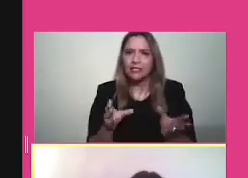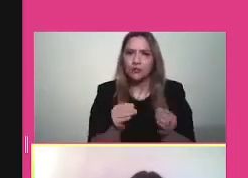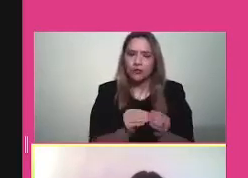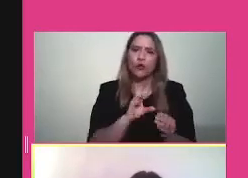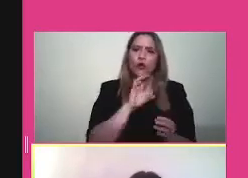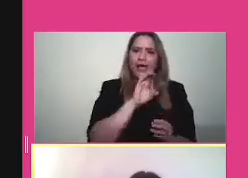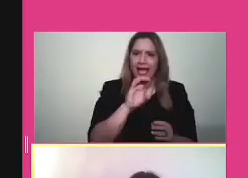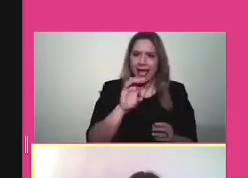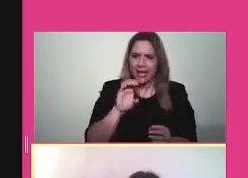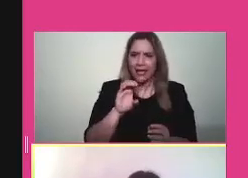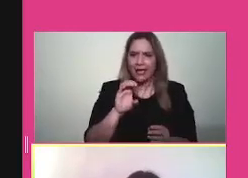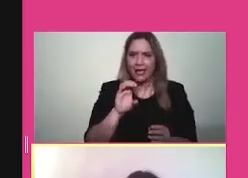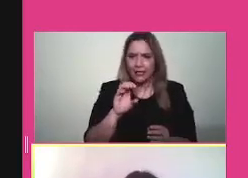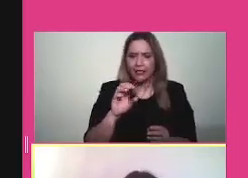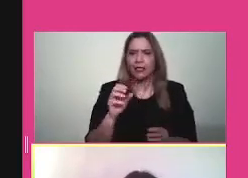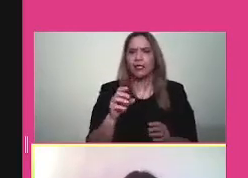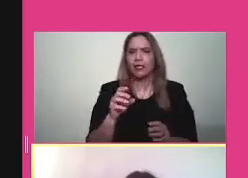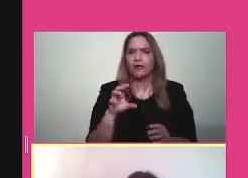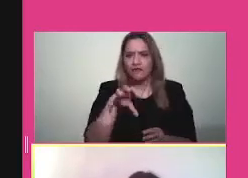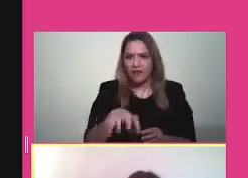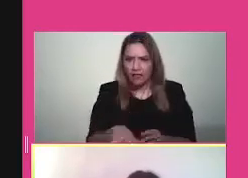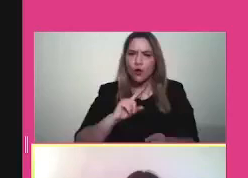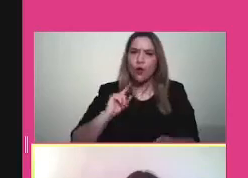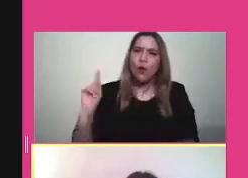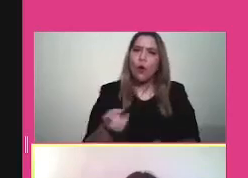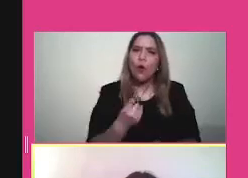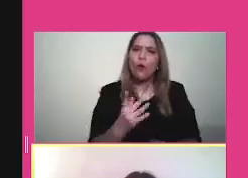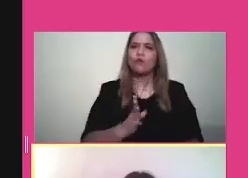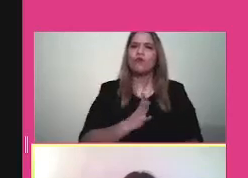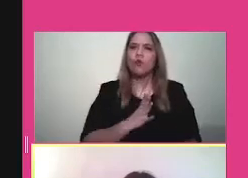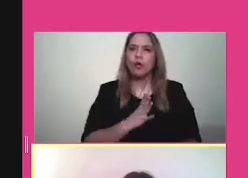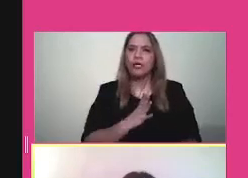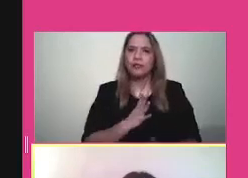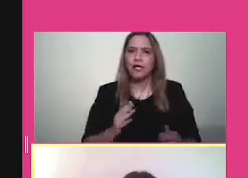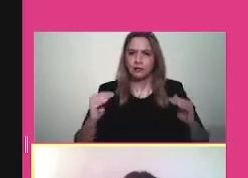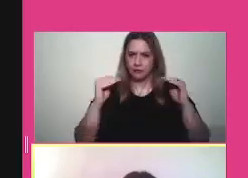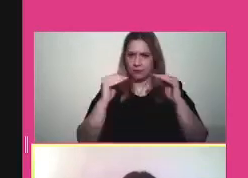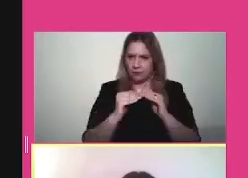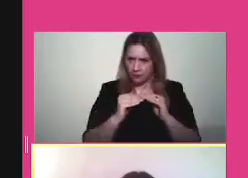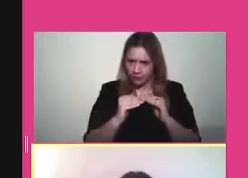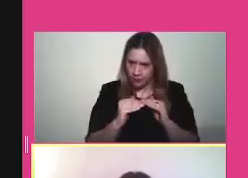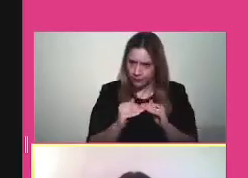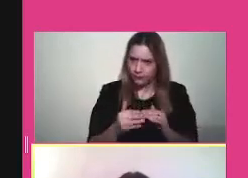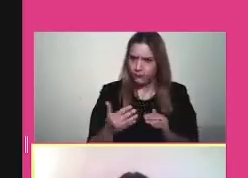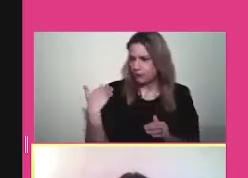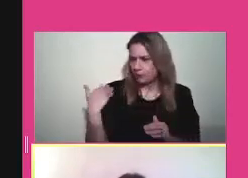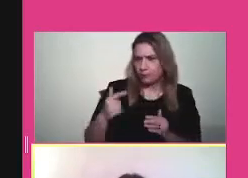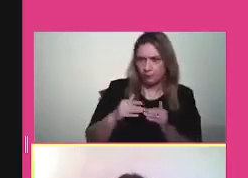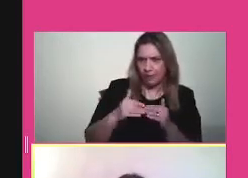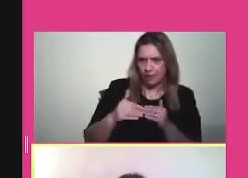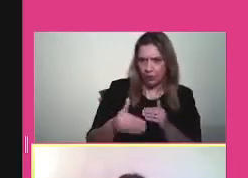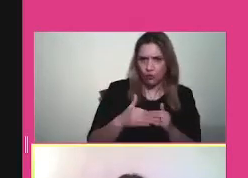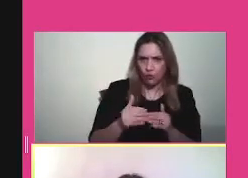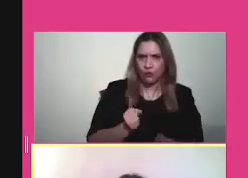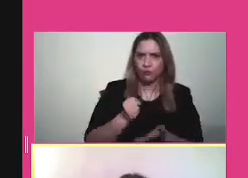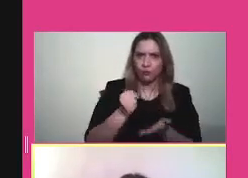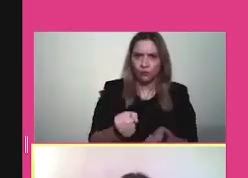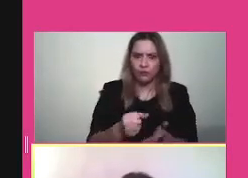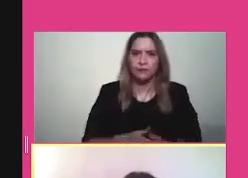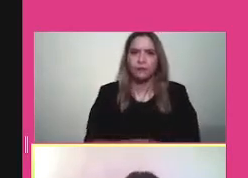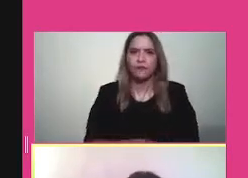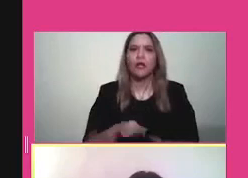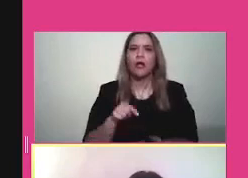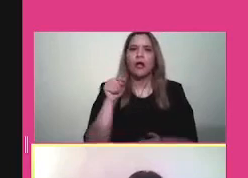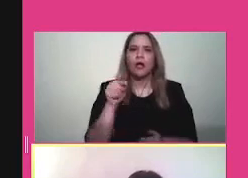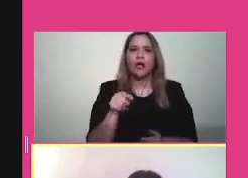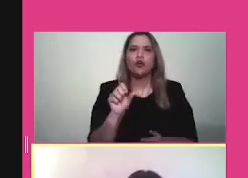του προγράμματος «Είμαστε όλοι πολίτες» για την προηγούμενη χρηματοδοτική περίοδο. Το Solidarity